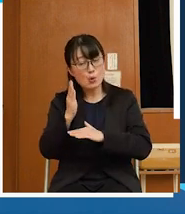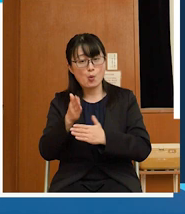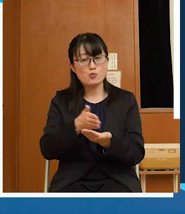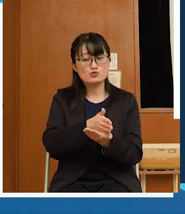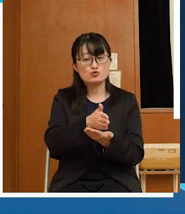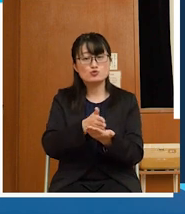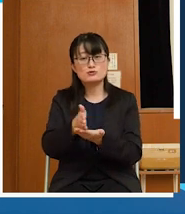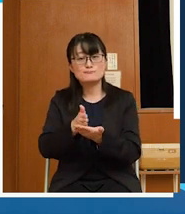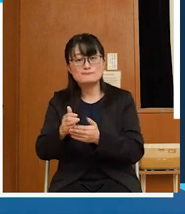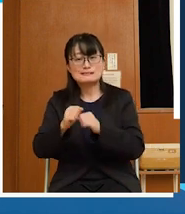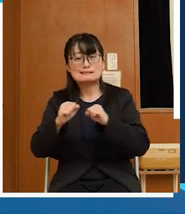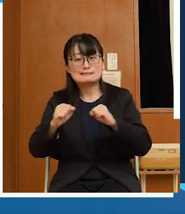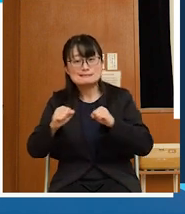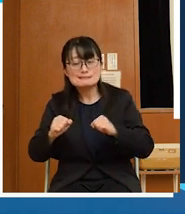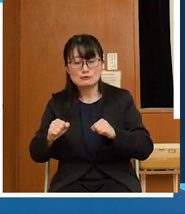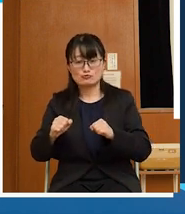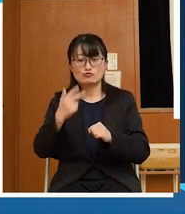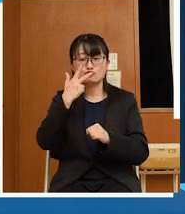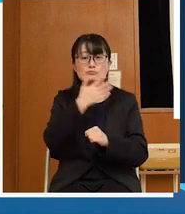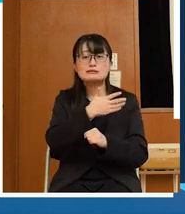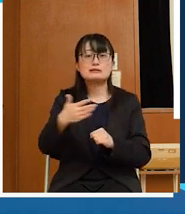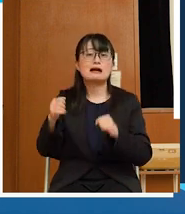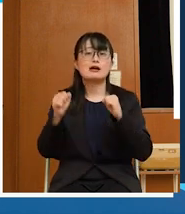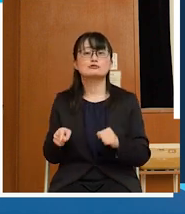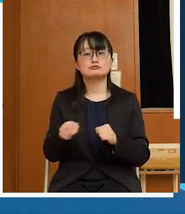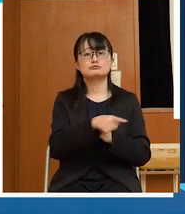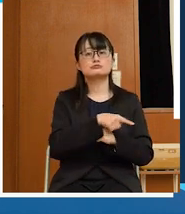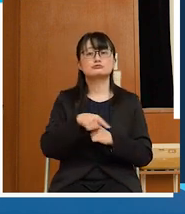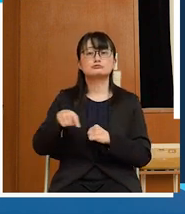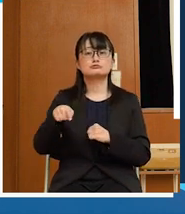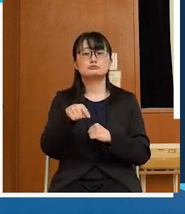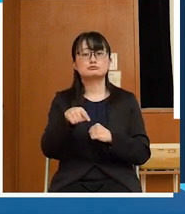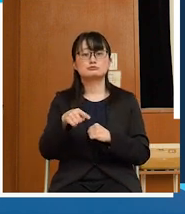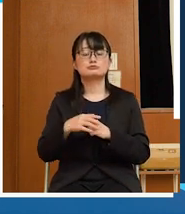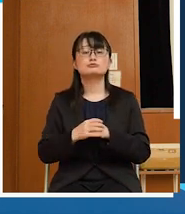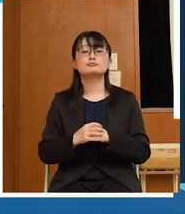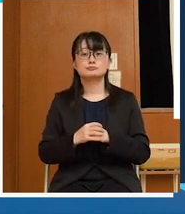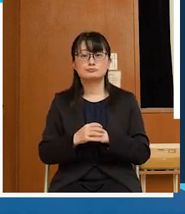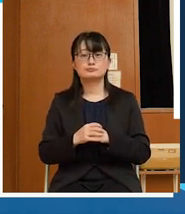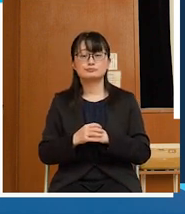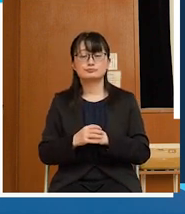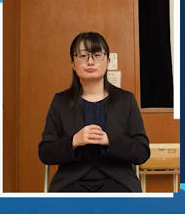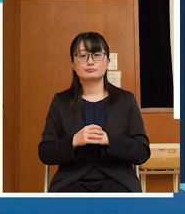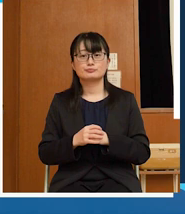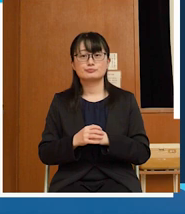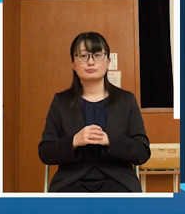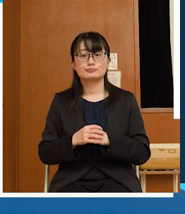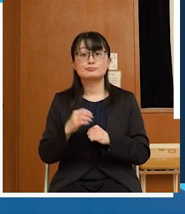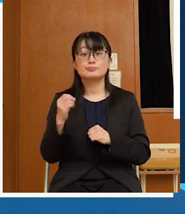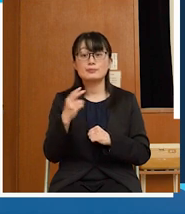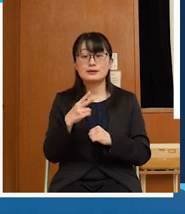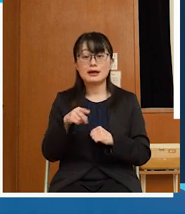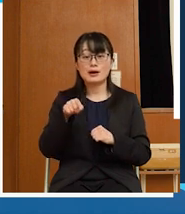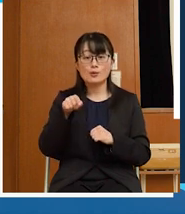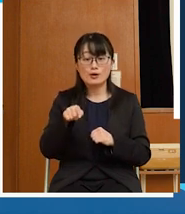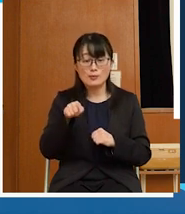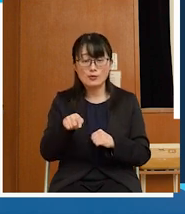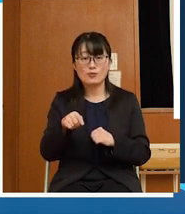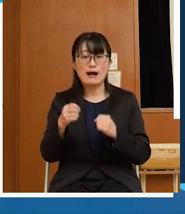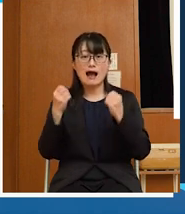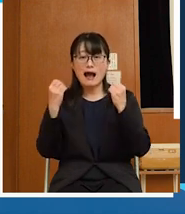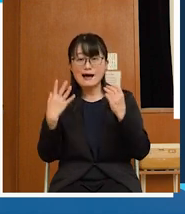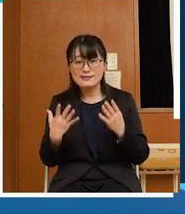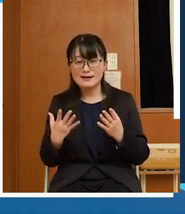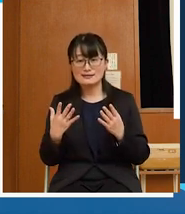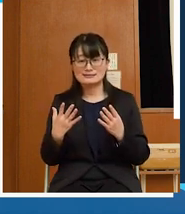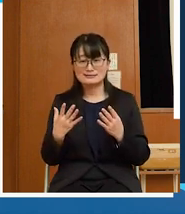うちえ1300種はまだ分類されていないので新しい種類かもしれないと